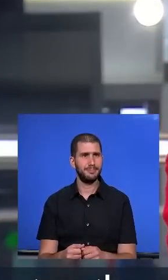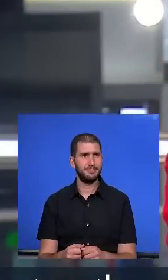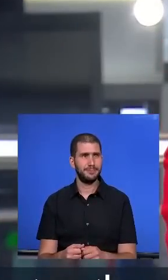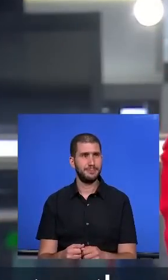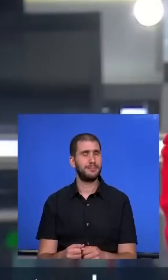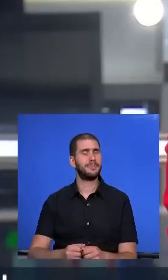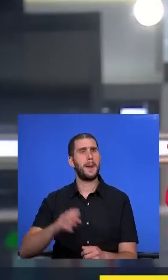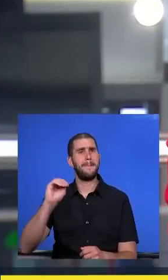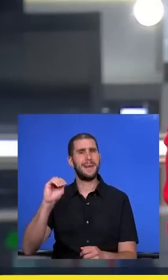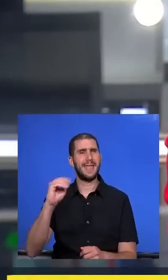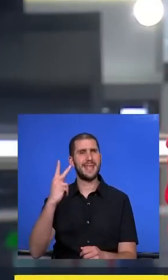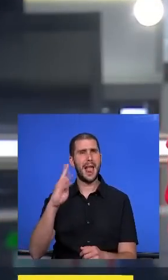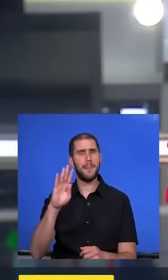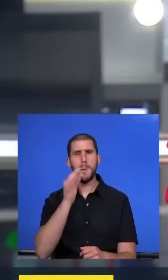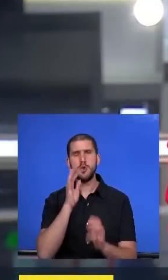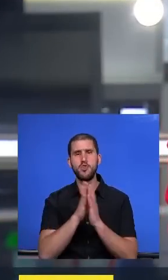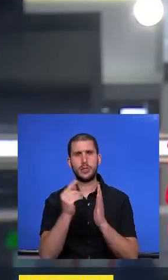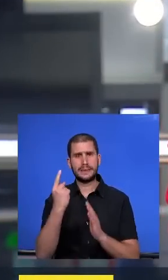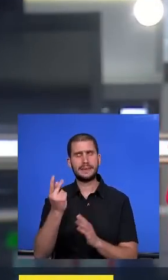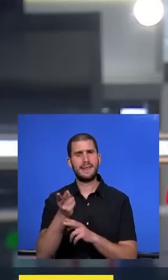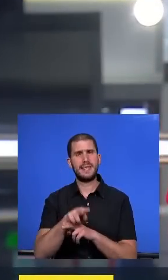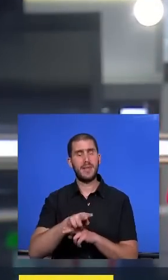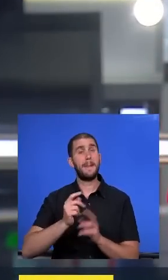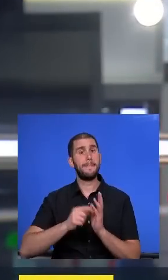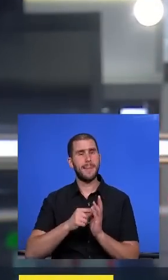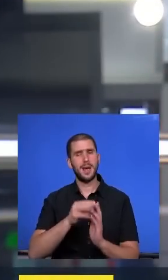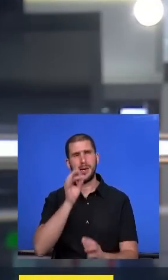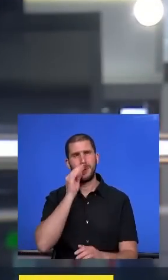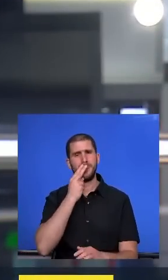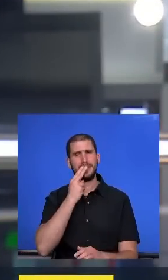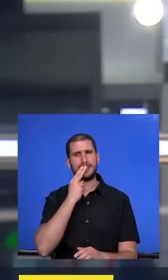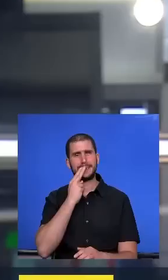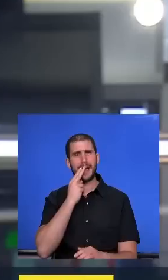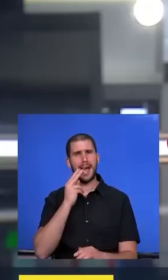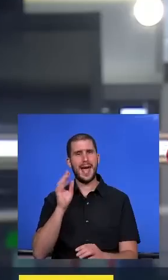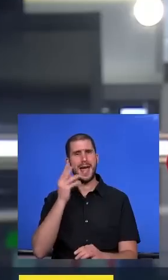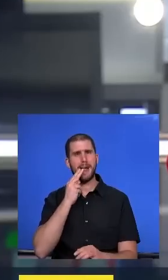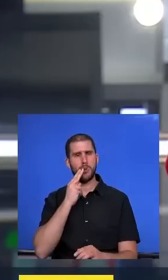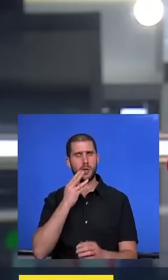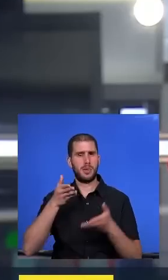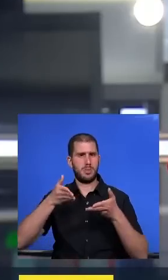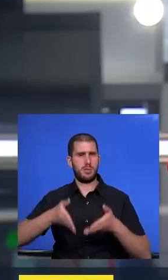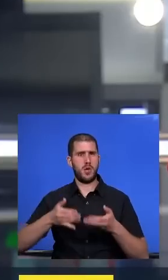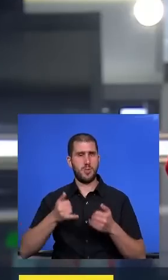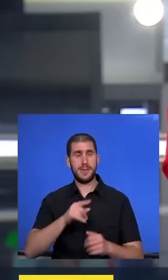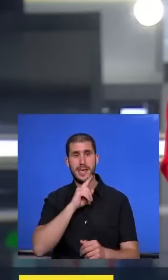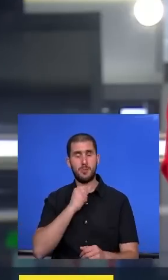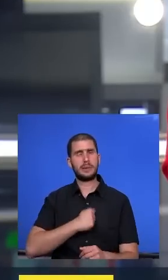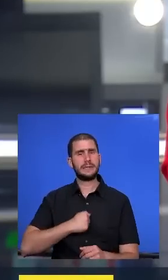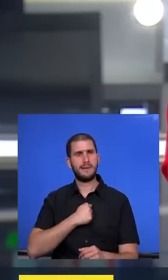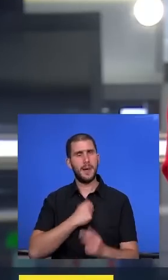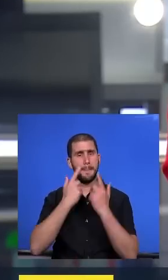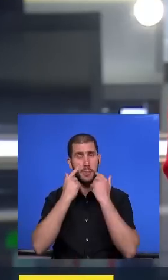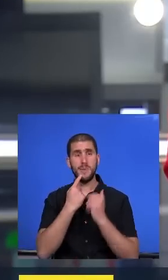מידן קלר ברוך בן ה-16 שנפטר בגלל עישון סיגריה אלקטרונית ובא היום למנוחות. אמו ספדה לו בדמעות ואמרה